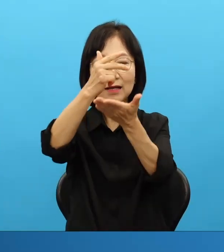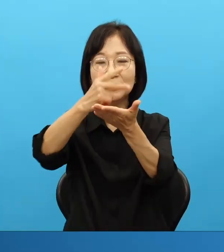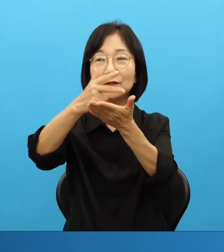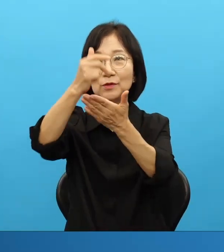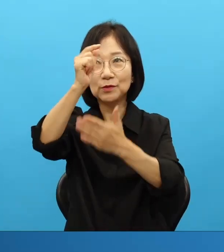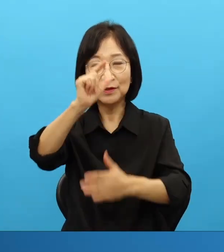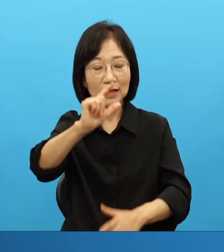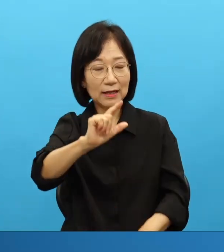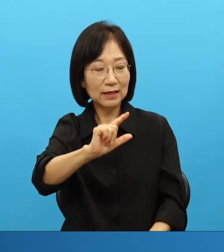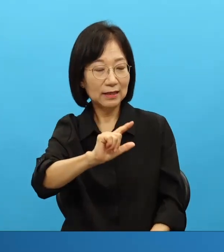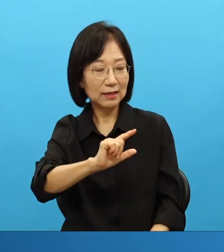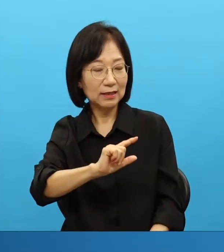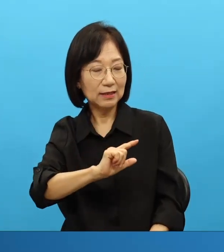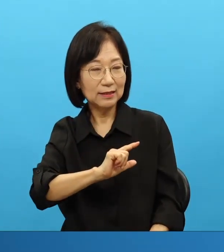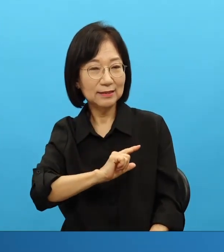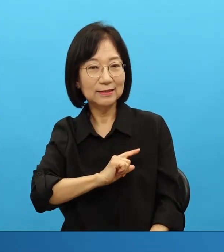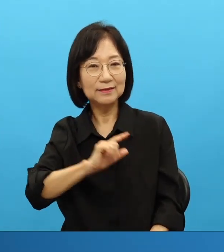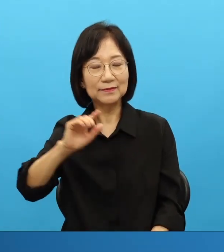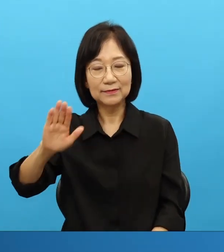존귀하신 주의